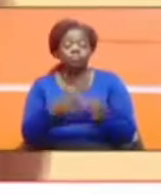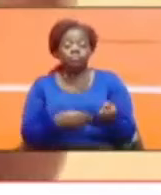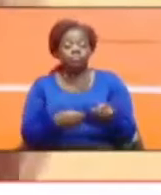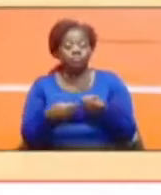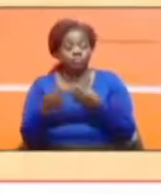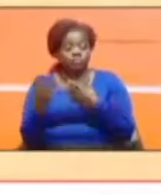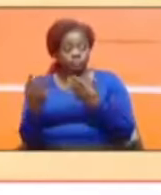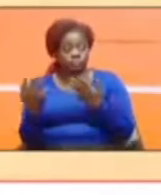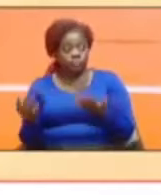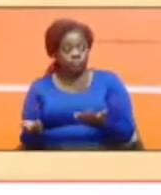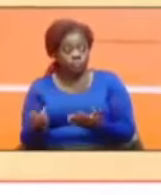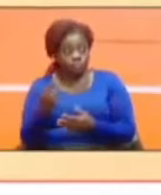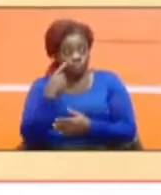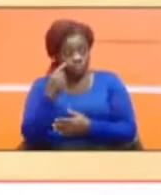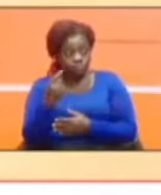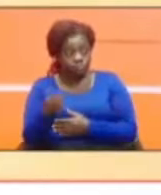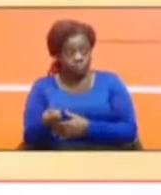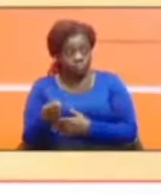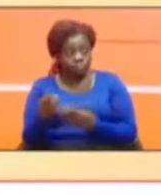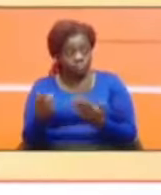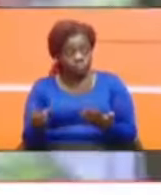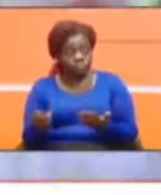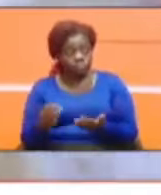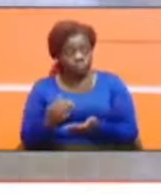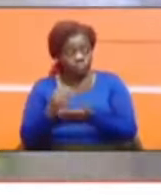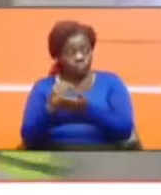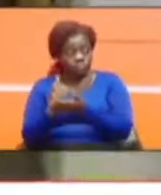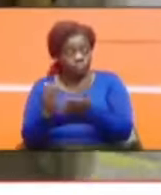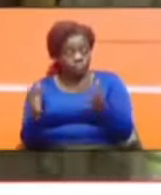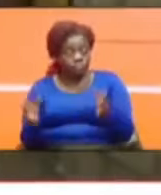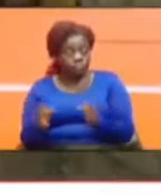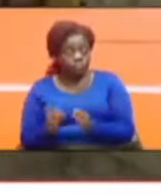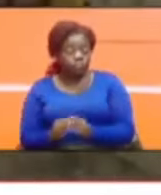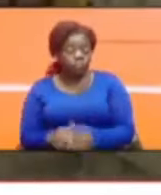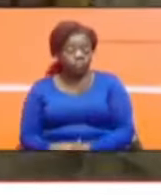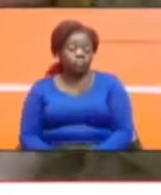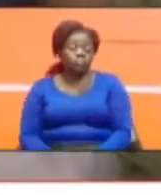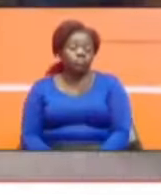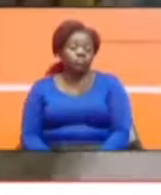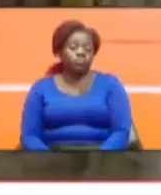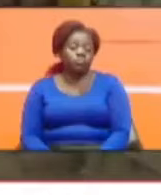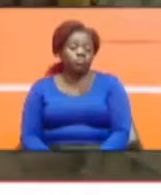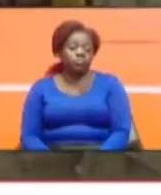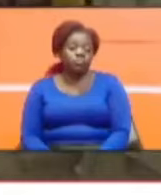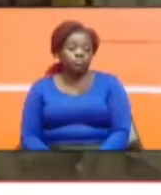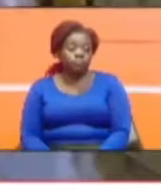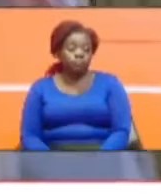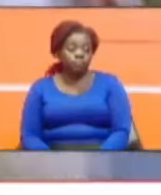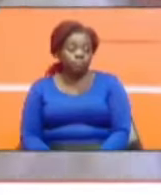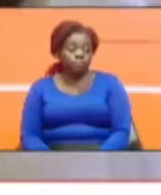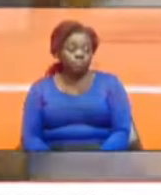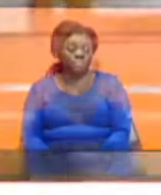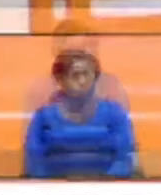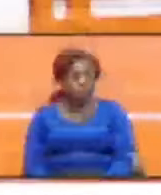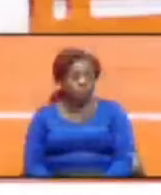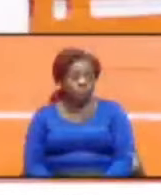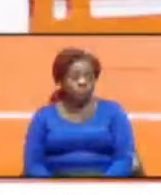ogiderivalinga, ojja kusanga famunera ebenge kwatirako. David Tamale yakusakidde gwino ku Bukedde TV.